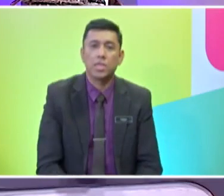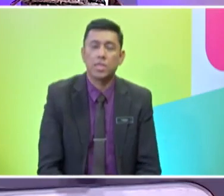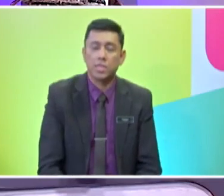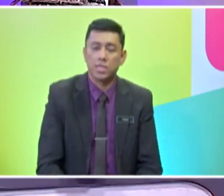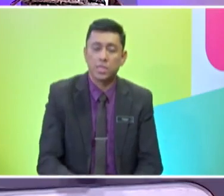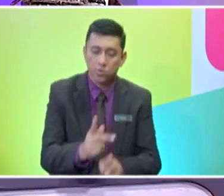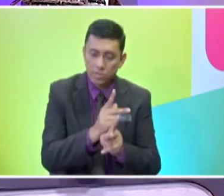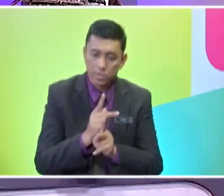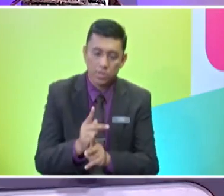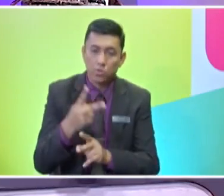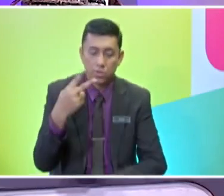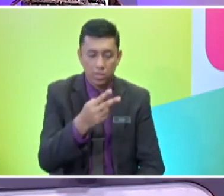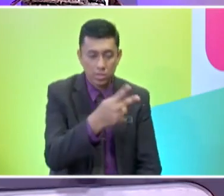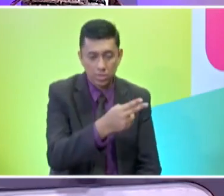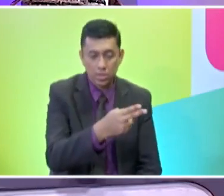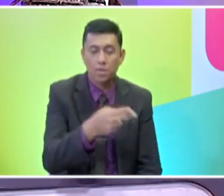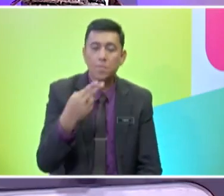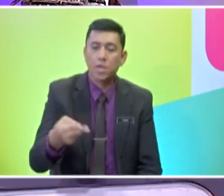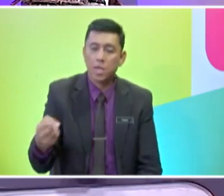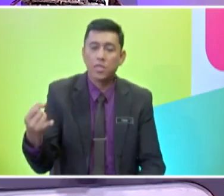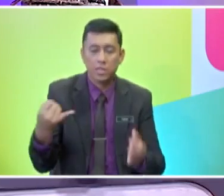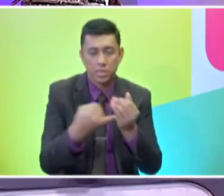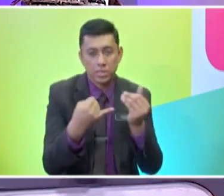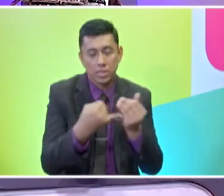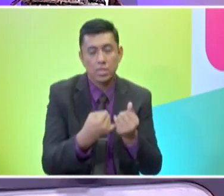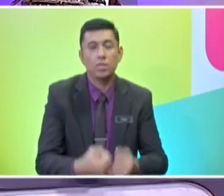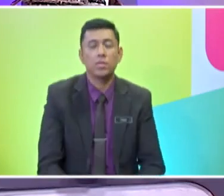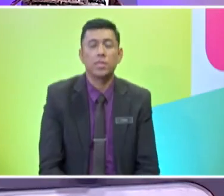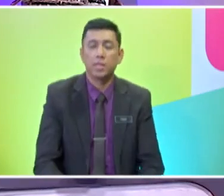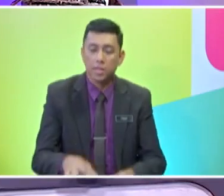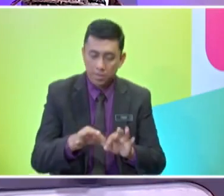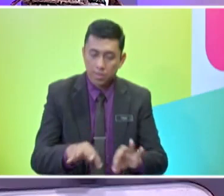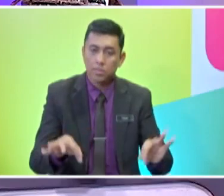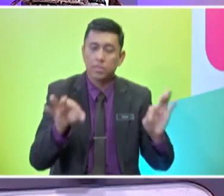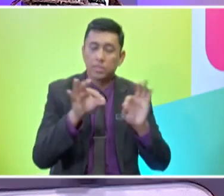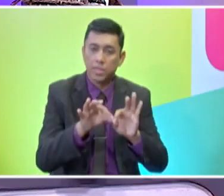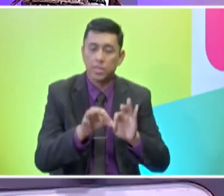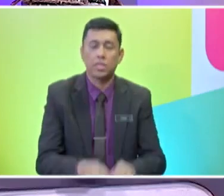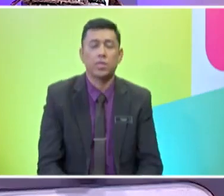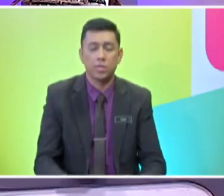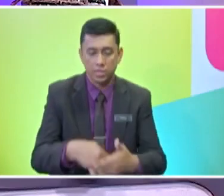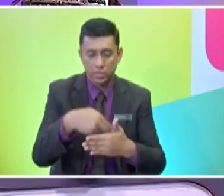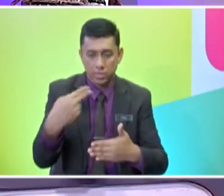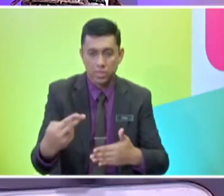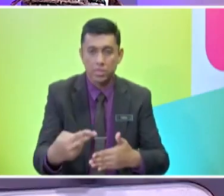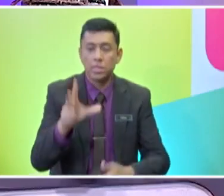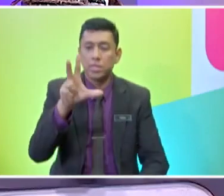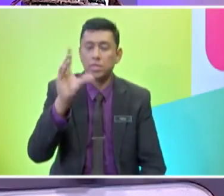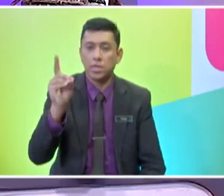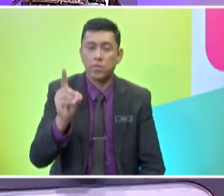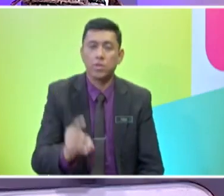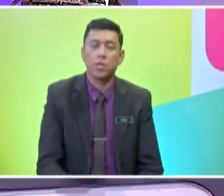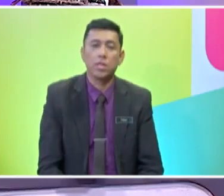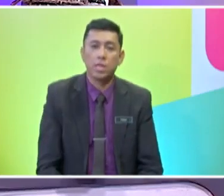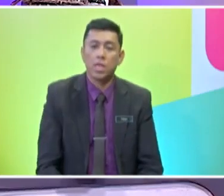kita tampak menggunakan gunting menggunakan bahan tajaman yang paling penting sekali apa beli kita menghasilkan objek 3 dimensi Memang